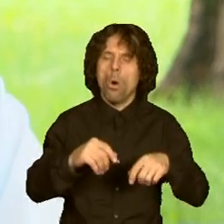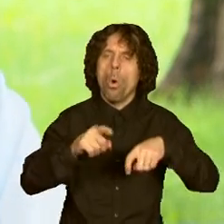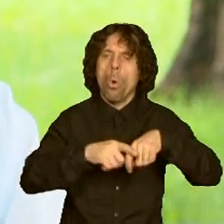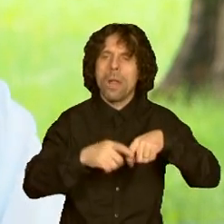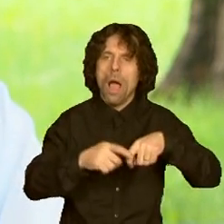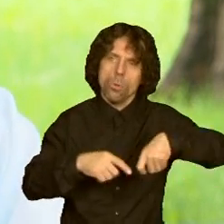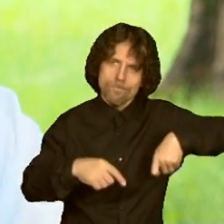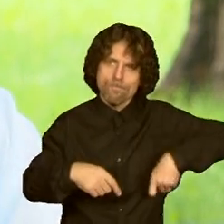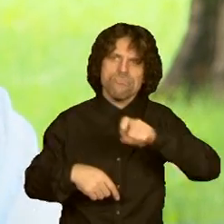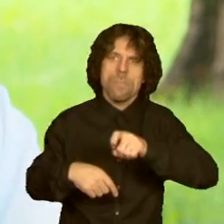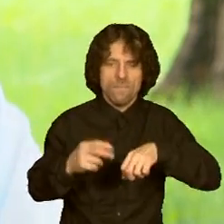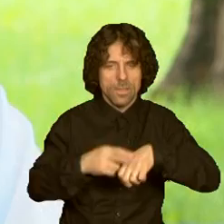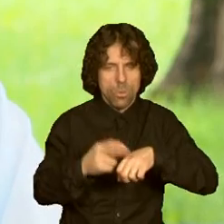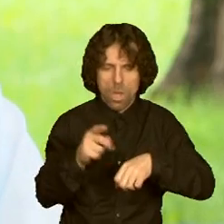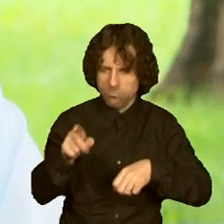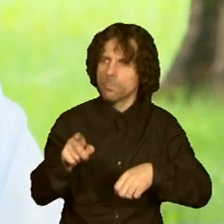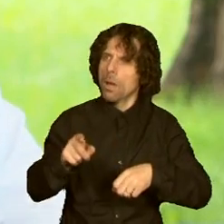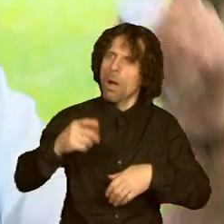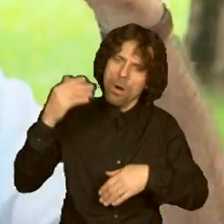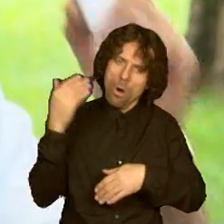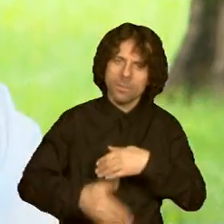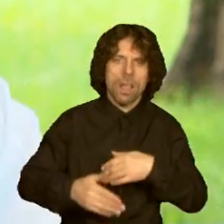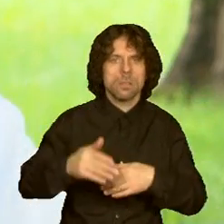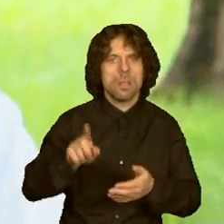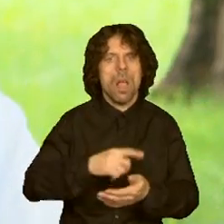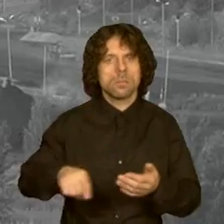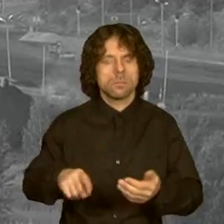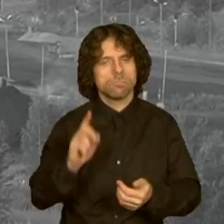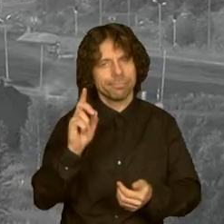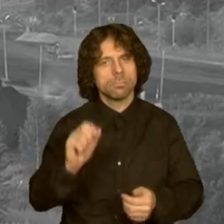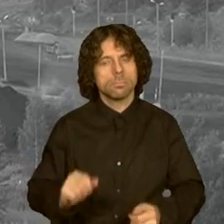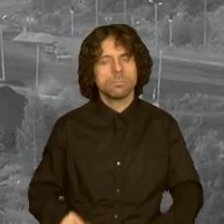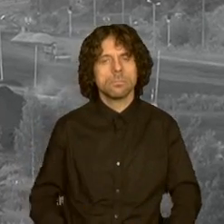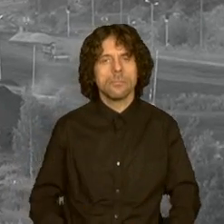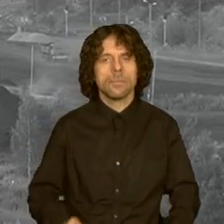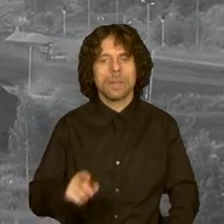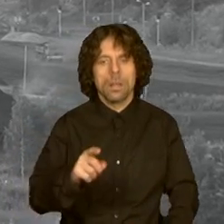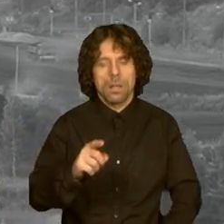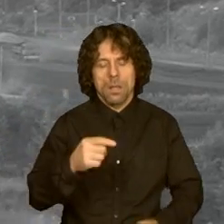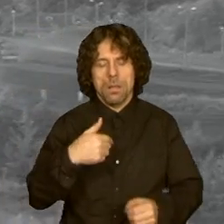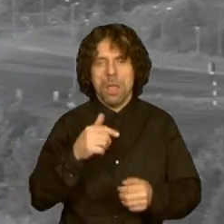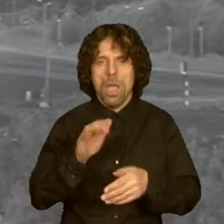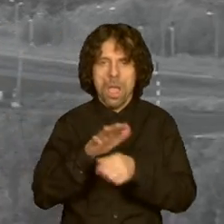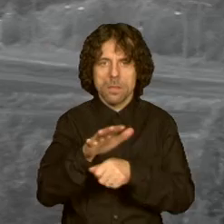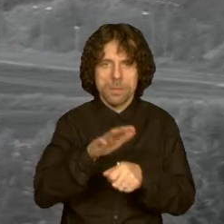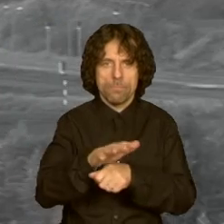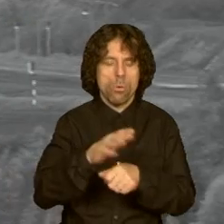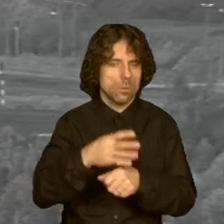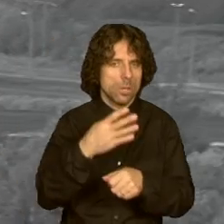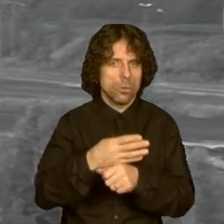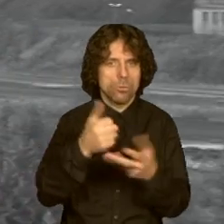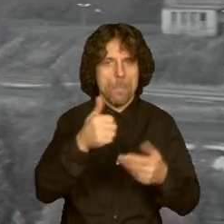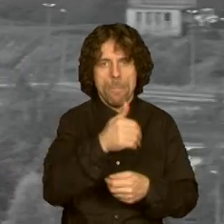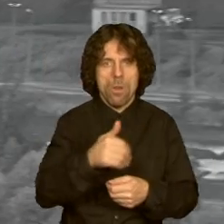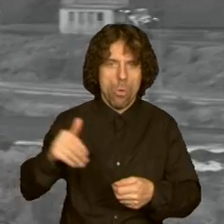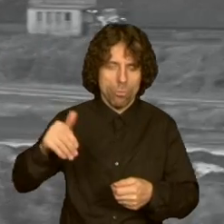bumelkę, kopnął w tyłek kolanem i mówi, żeby mi to było ostatni raz. Kraj potrzebował węgla. Na eksport sprzedawaliśmy